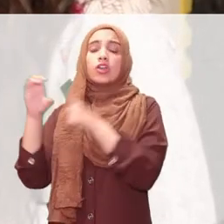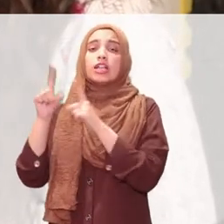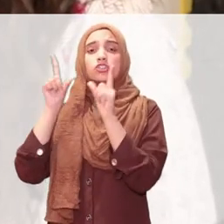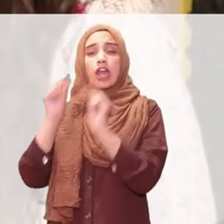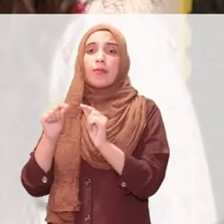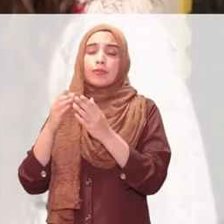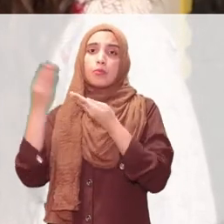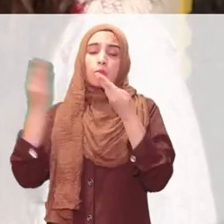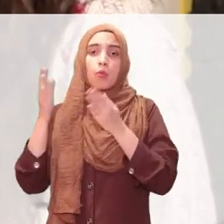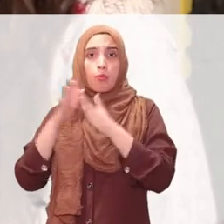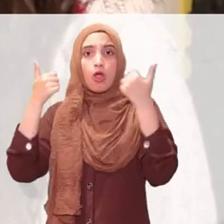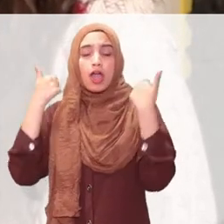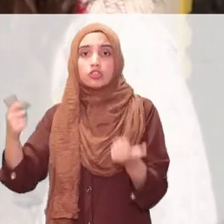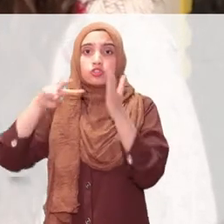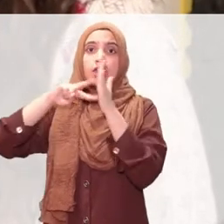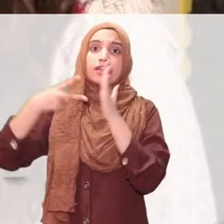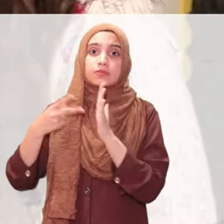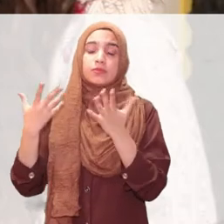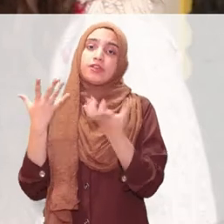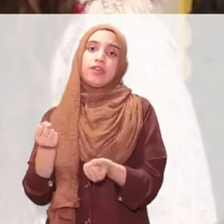कहां पर है